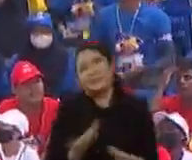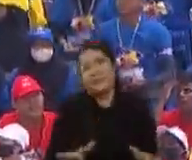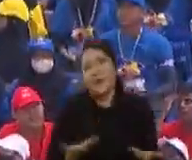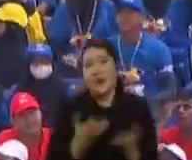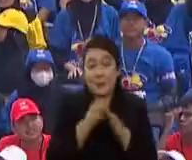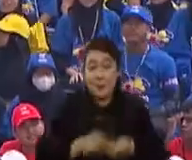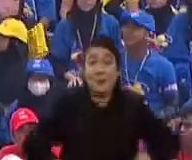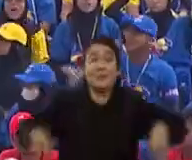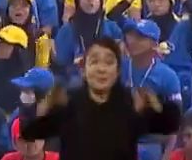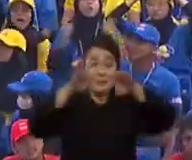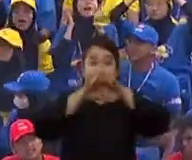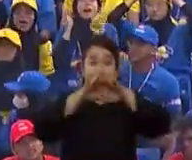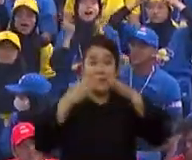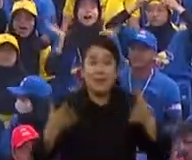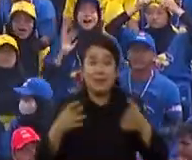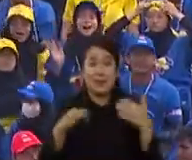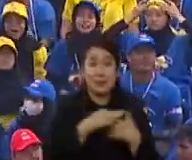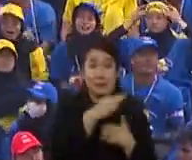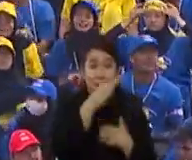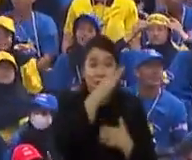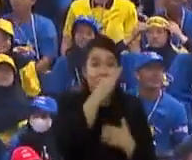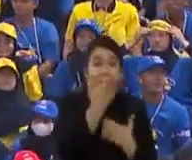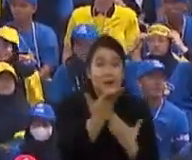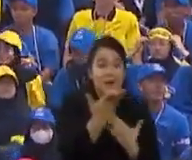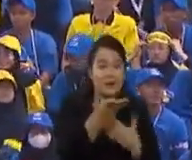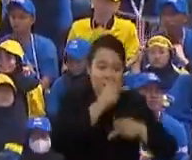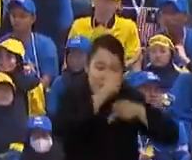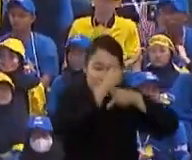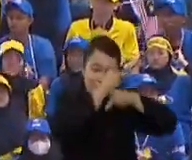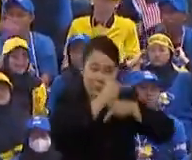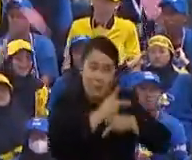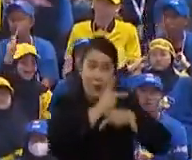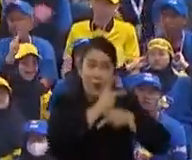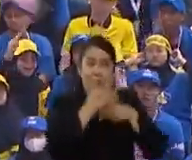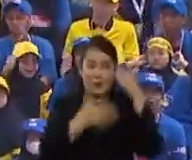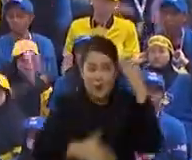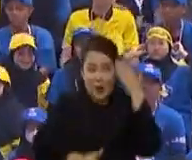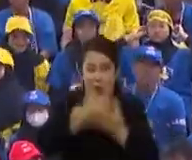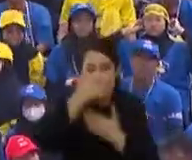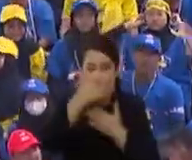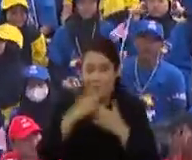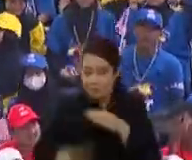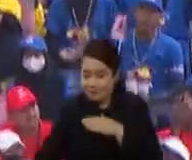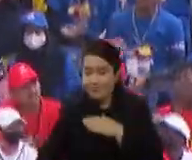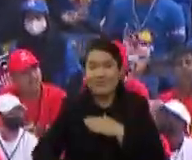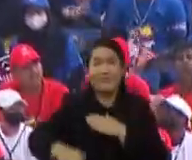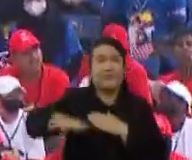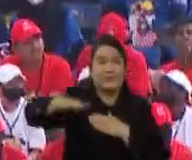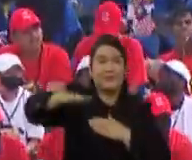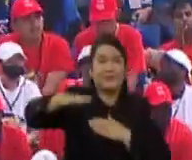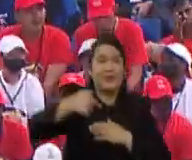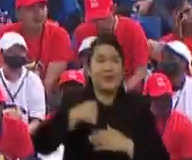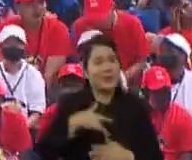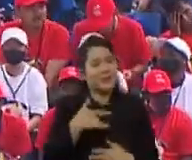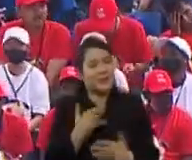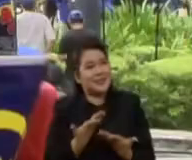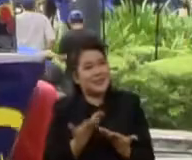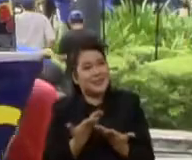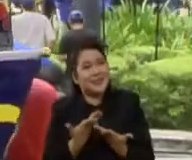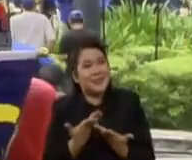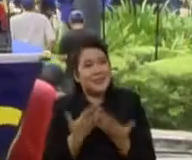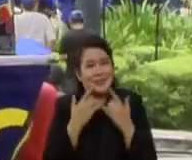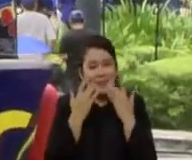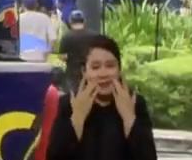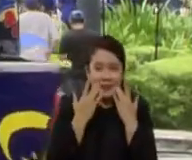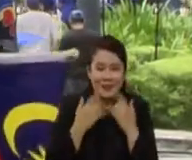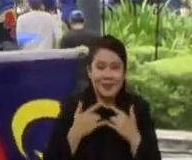yang paling penting adalah semangat ini disemaikan seawal usia kanak-kanak lagi. Saya rasa sebab ada,